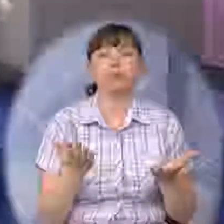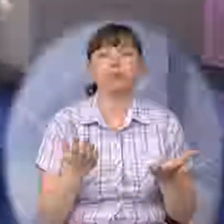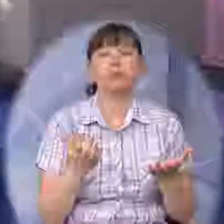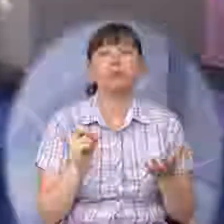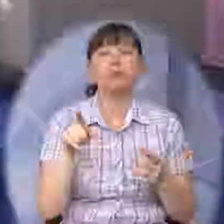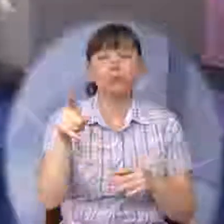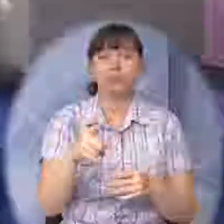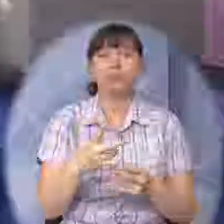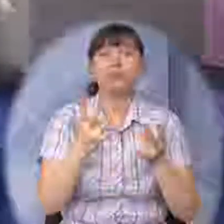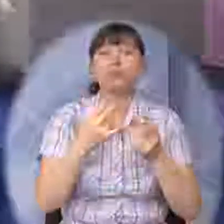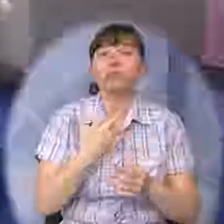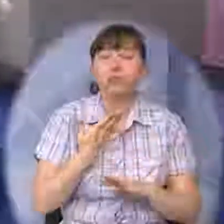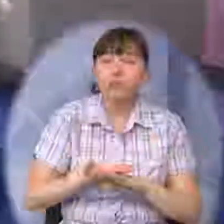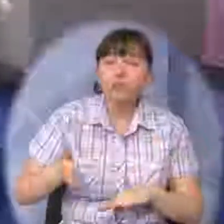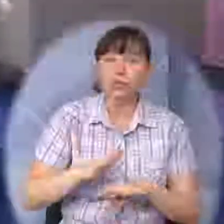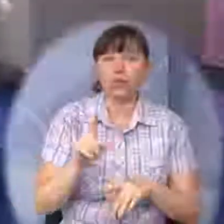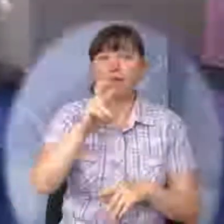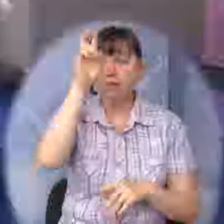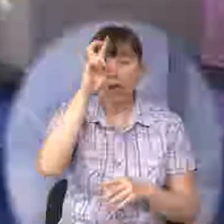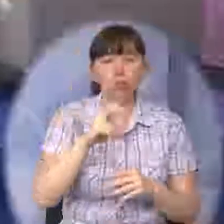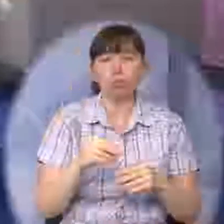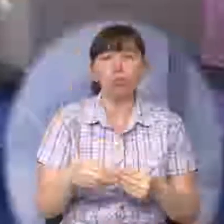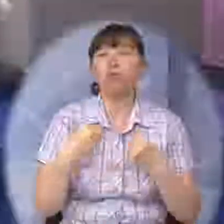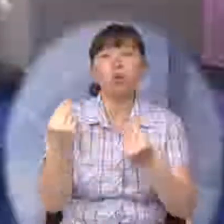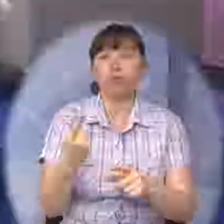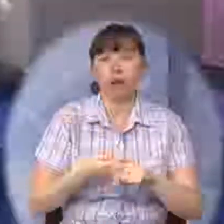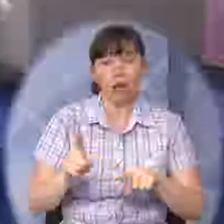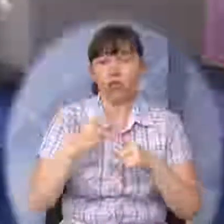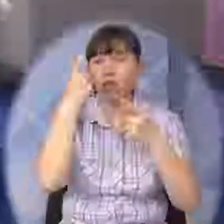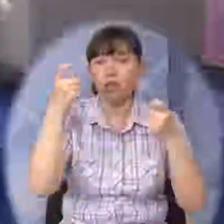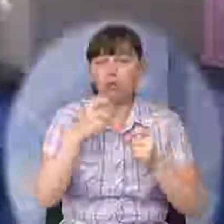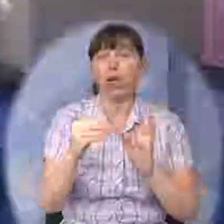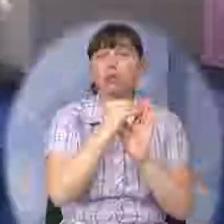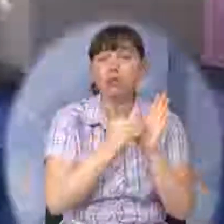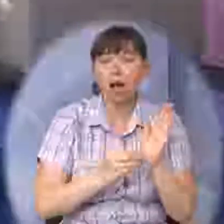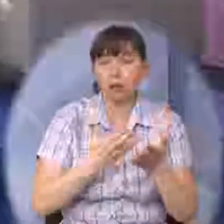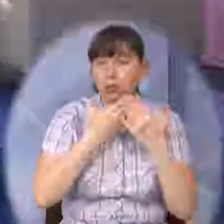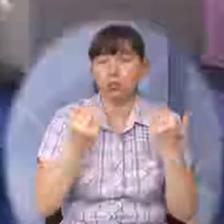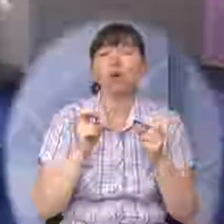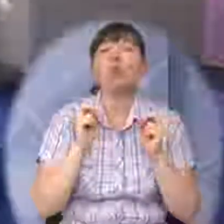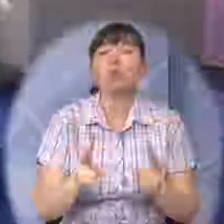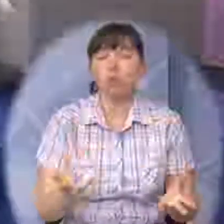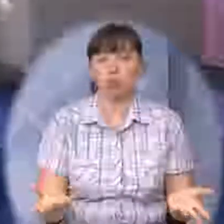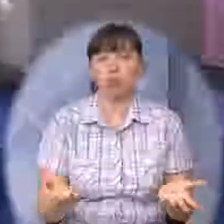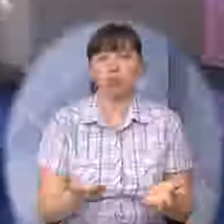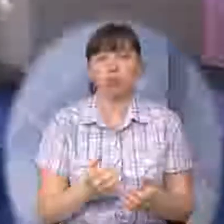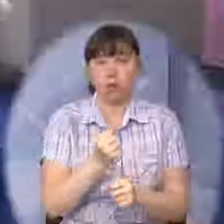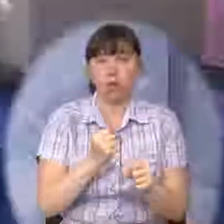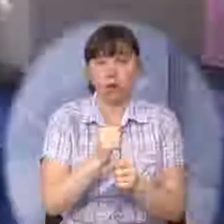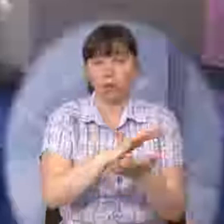cum sunteți afectați de faptul că statul nu vă oferă aceste date și nu există aceste date în activitatea dumneavoastră?